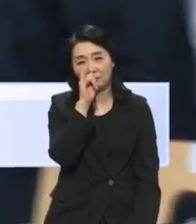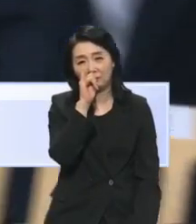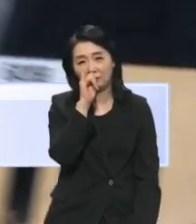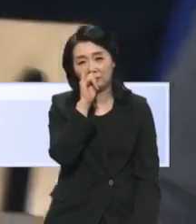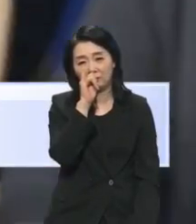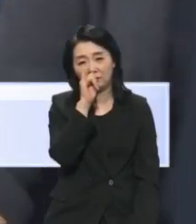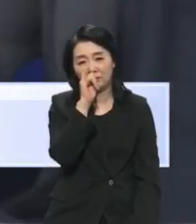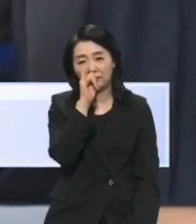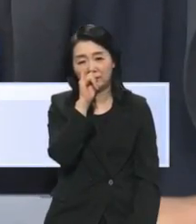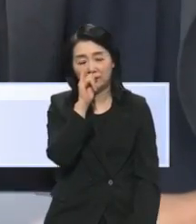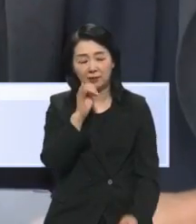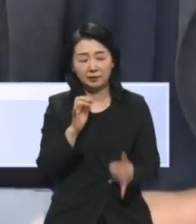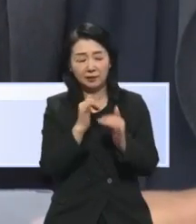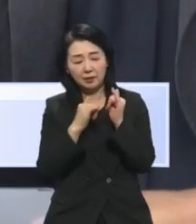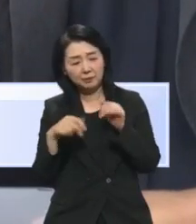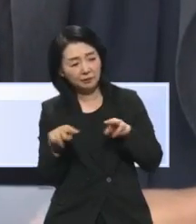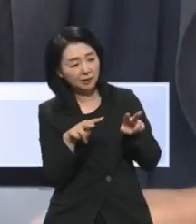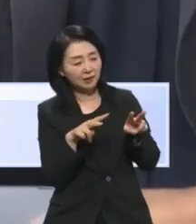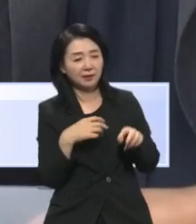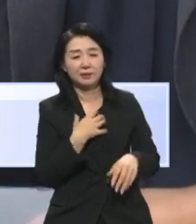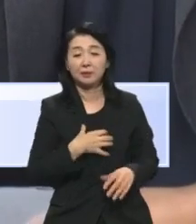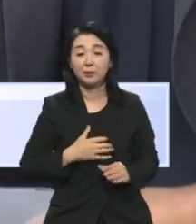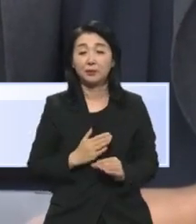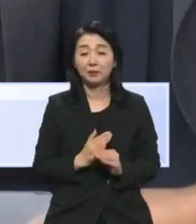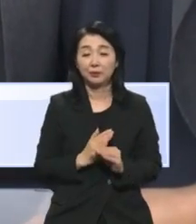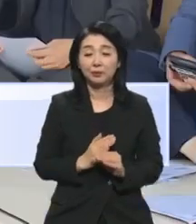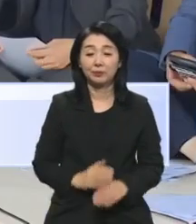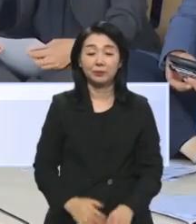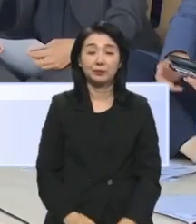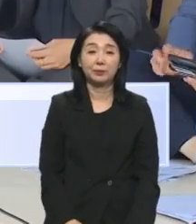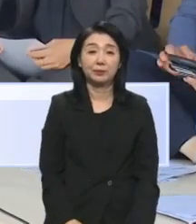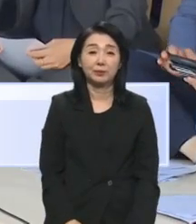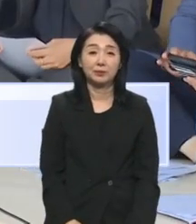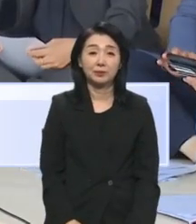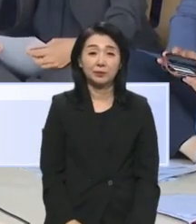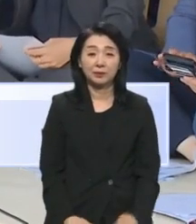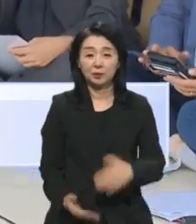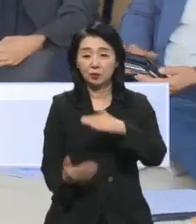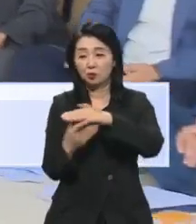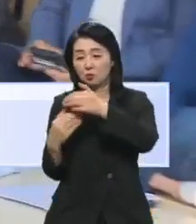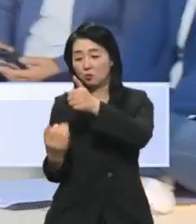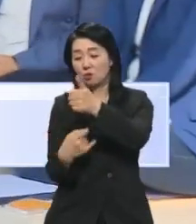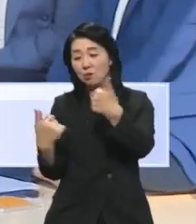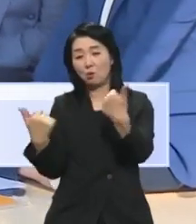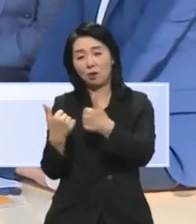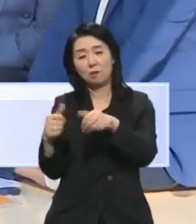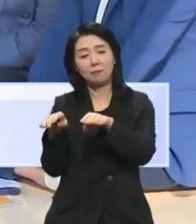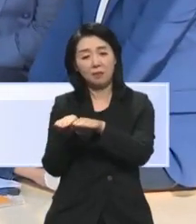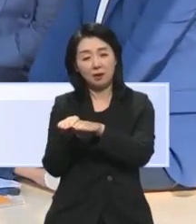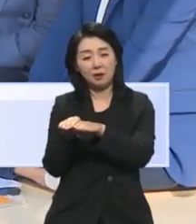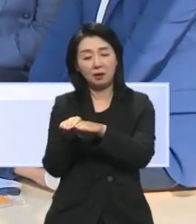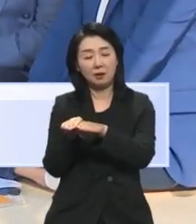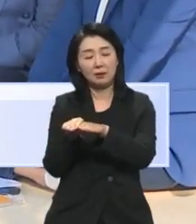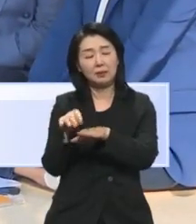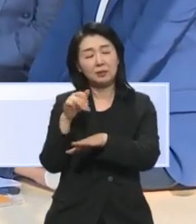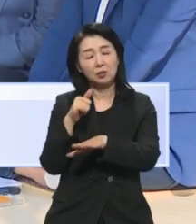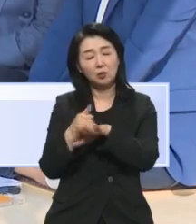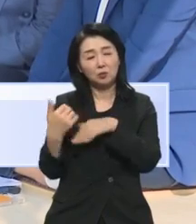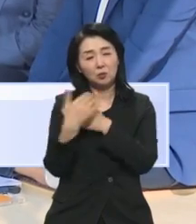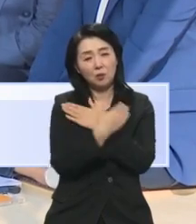주의가 다 걱정을 하고 있는 중이에요 근데 최고의 뇌를 못 나온 거 보면 상당히 좋지